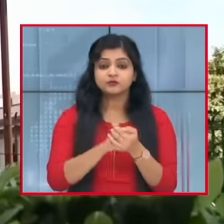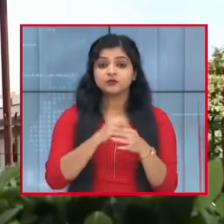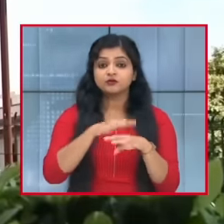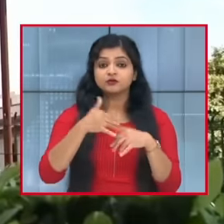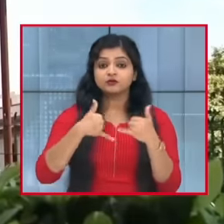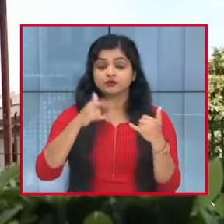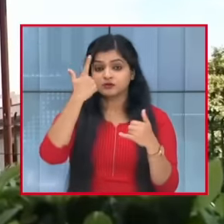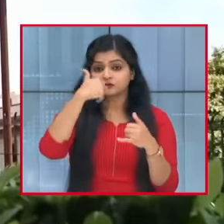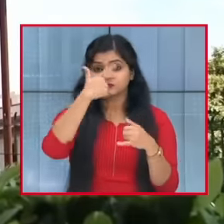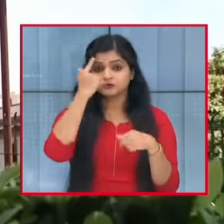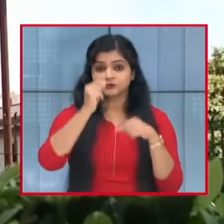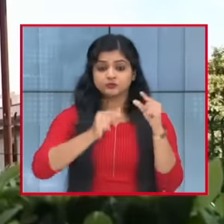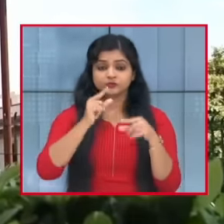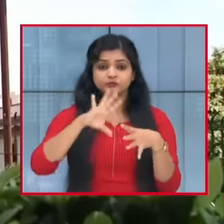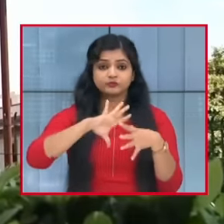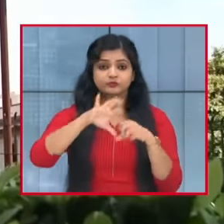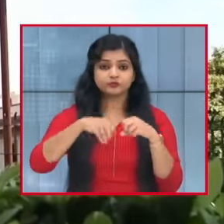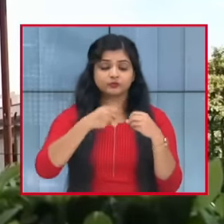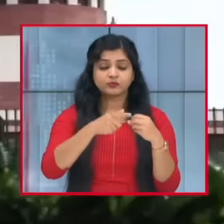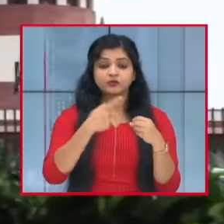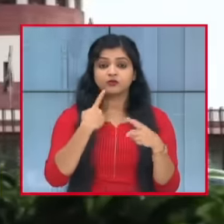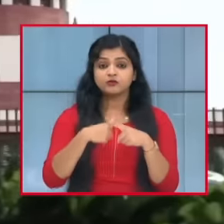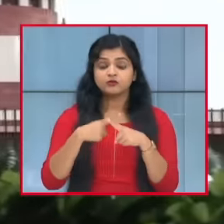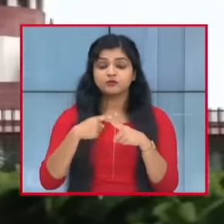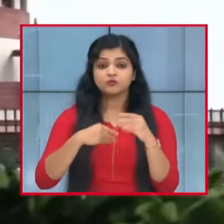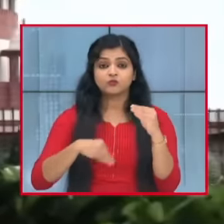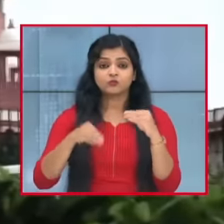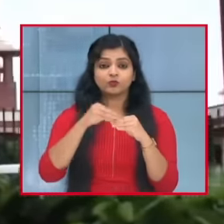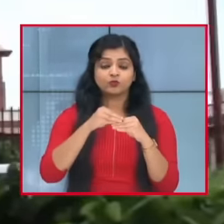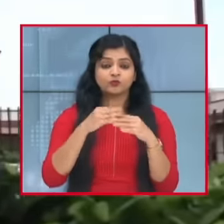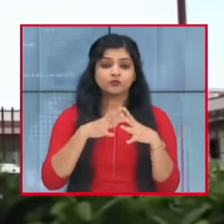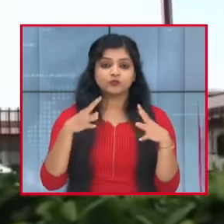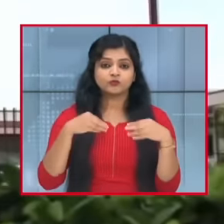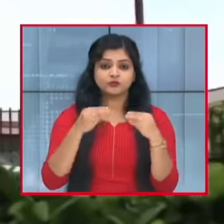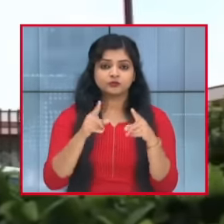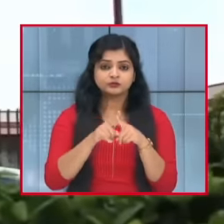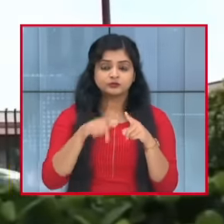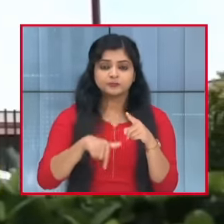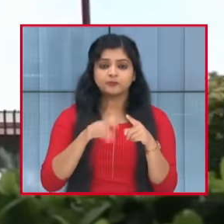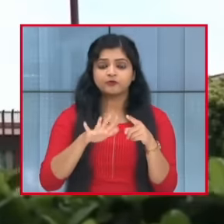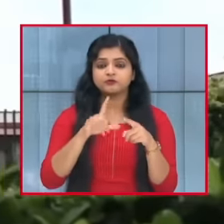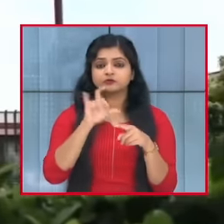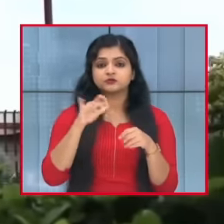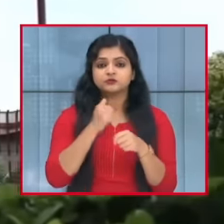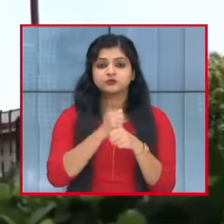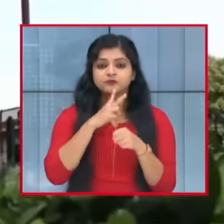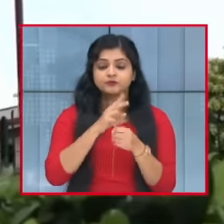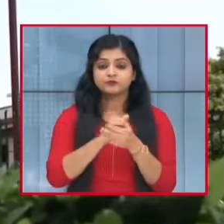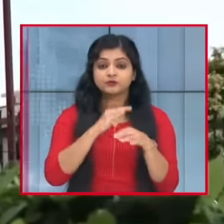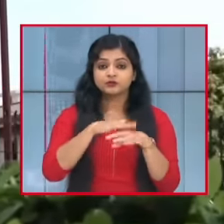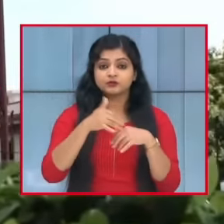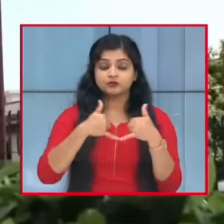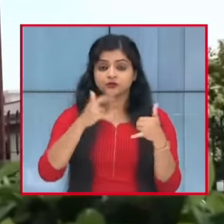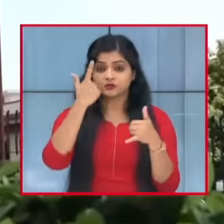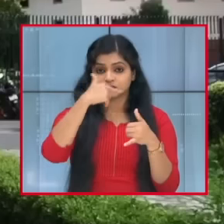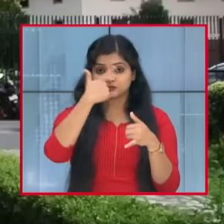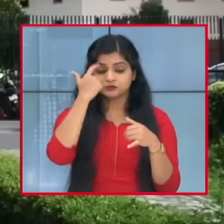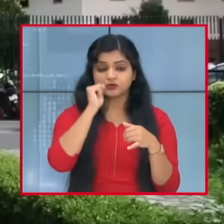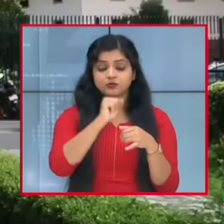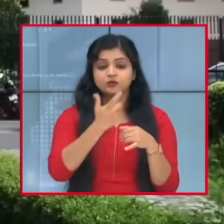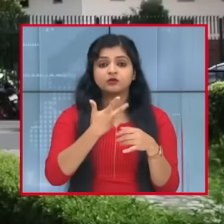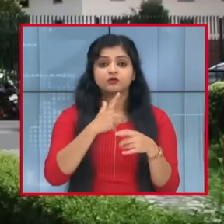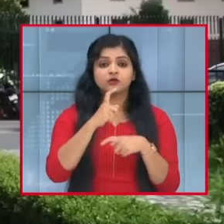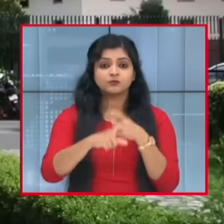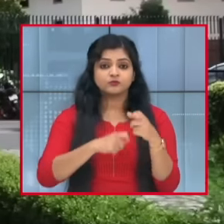ക്രൈസ്തവർക്കെതിരായ ആക്രമണങ്ങൾ സംബന്ധിച്ച കണക്കുകൾ പെരുപ്പിച്ചു കാണിക്കുകയാണെന്നും കേന്ദ്ര സർക്കാർ വ്യക്തമാക്കി. ഇന്ത്യയിൽ ക്രൈസ്തവ സമൂഹത്തിനും അവരുടെ സ്ഥാപനങ്ങൾക്കും